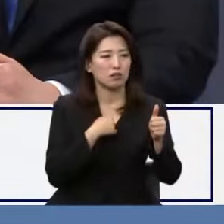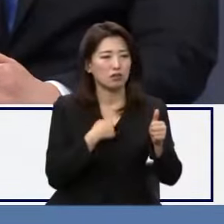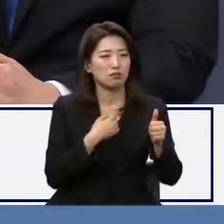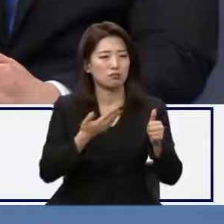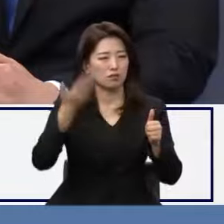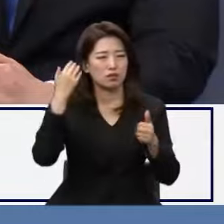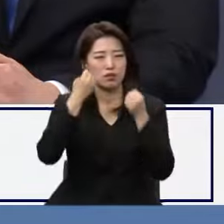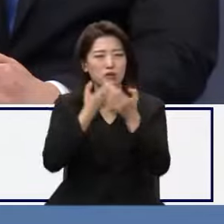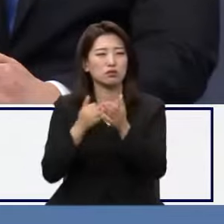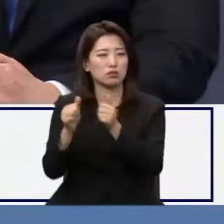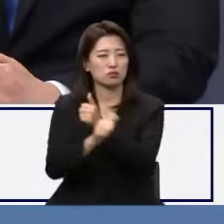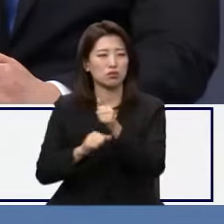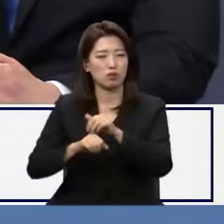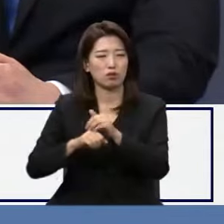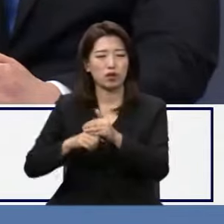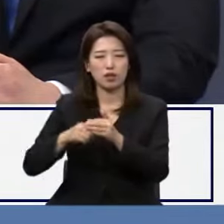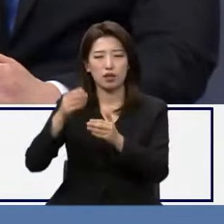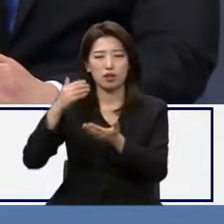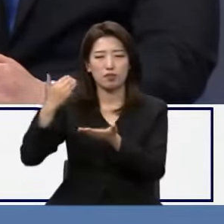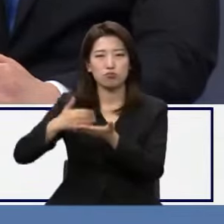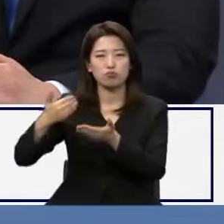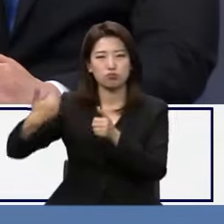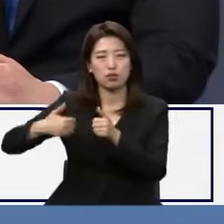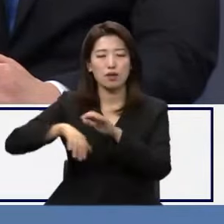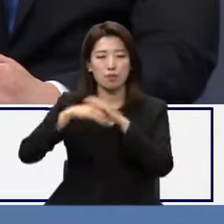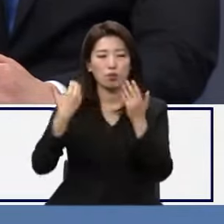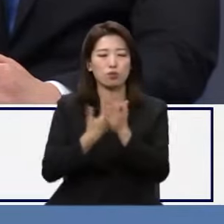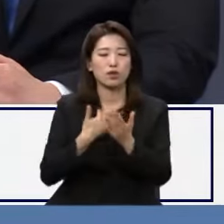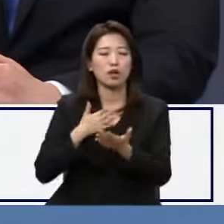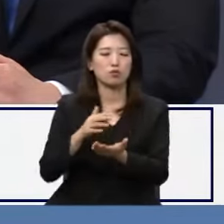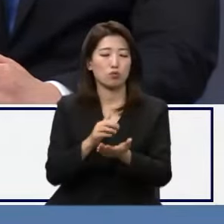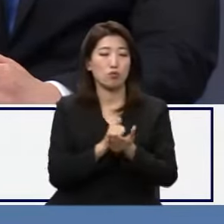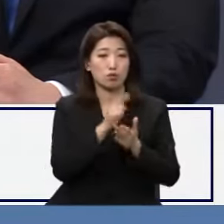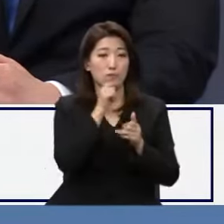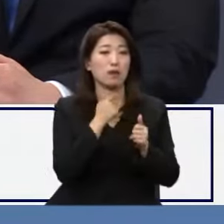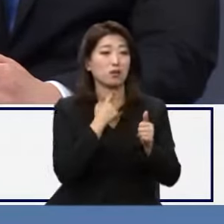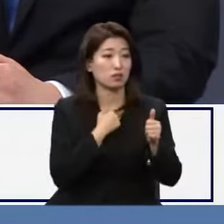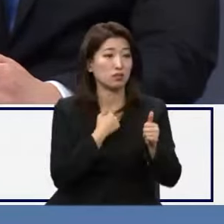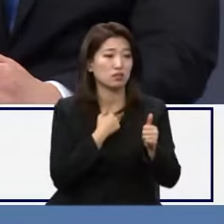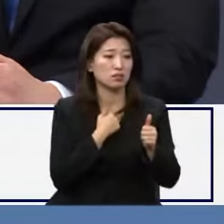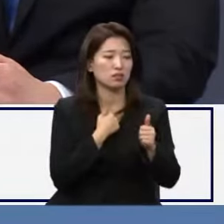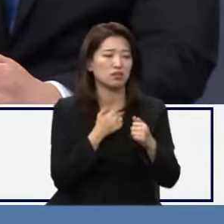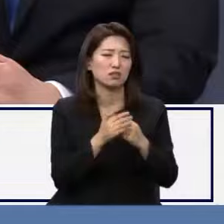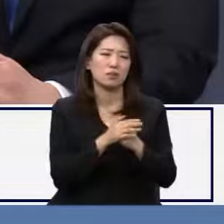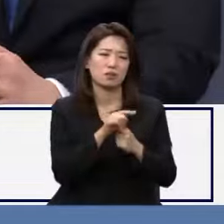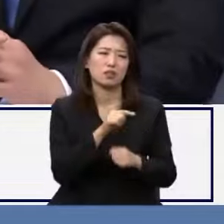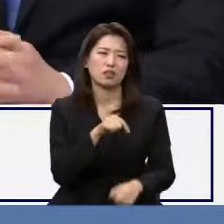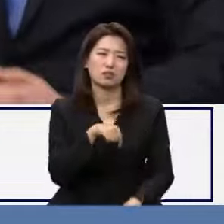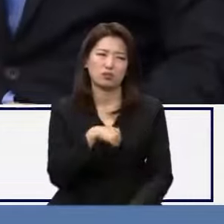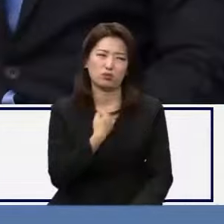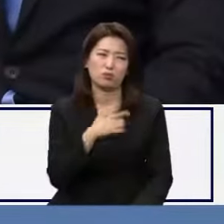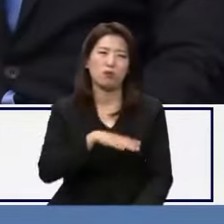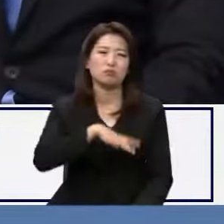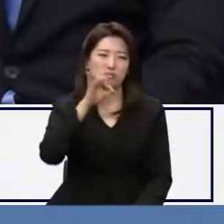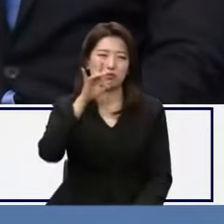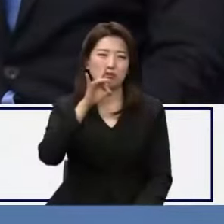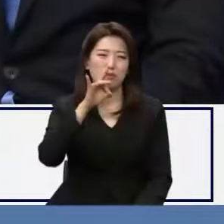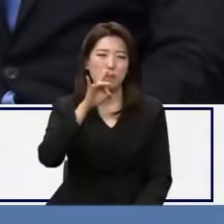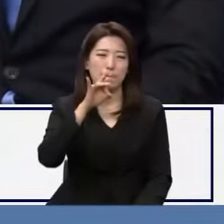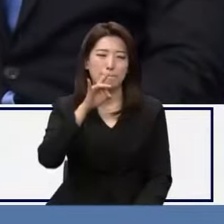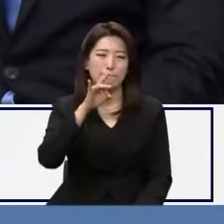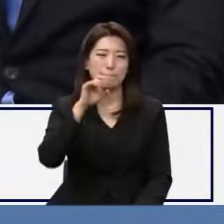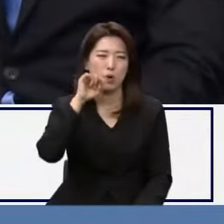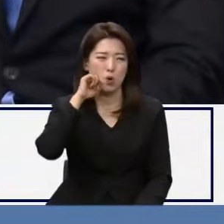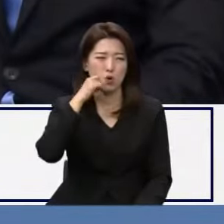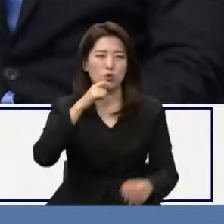환골 탈퇴를 위해서 헌신을 조금 나서 주셨으면 하는 어떨까 하는 그런 개인적은 바람을 갖고 있습니다만 거기에 아마 응답을 해